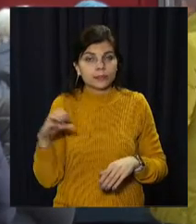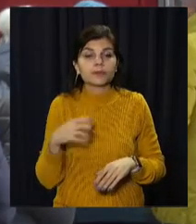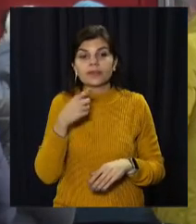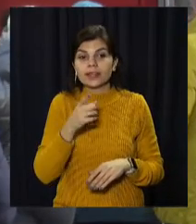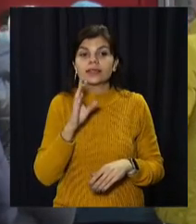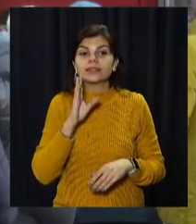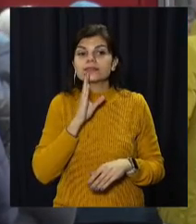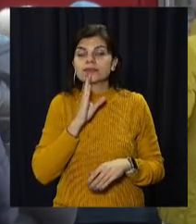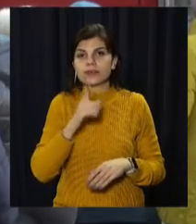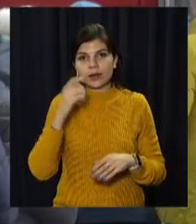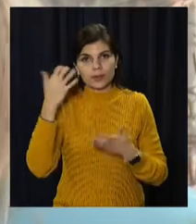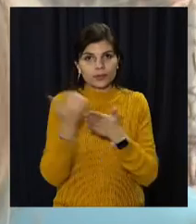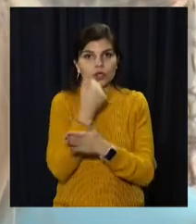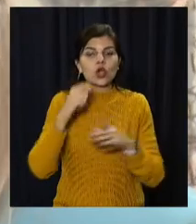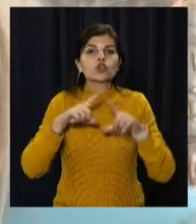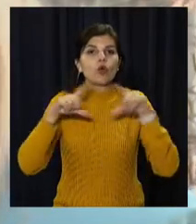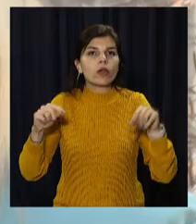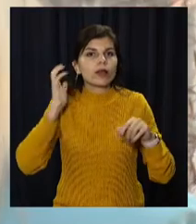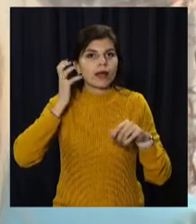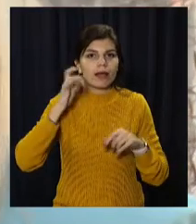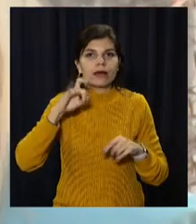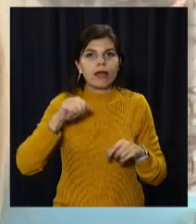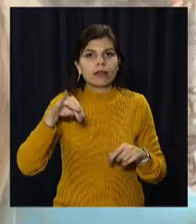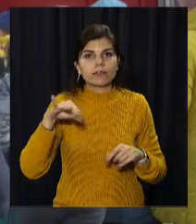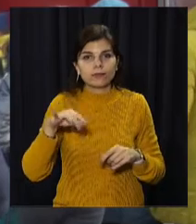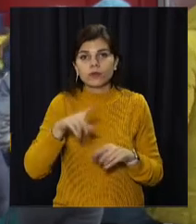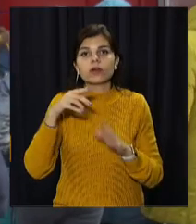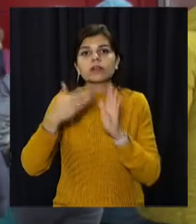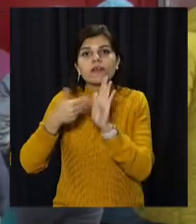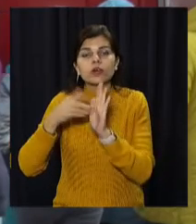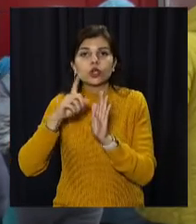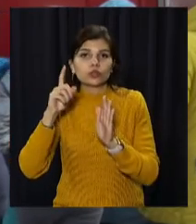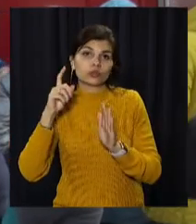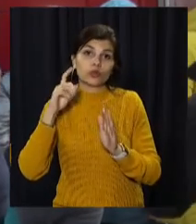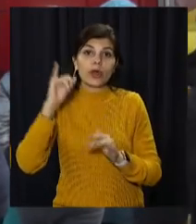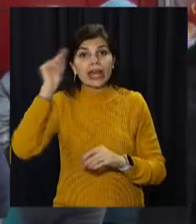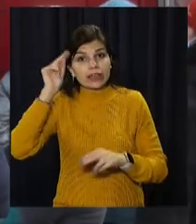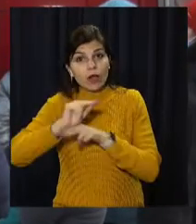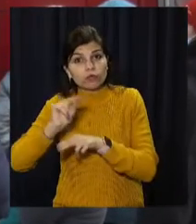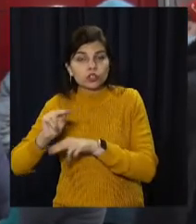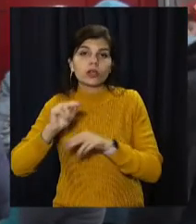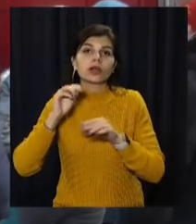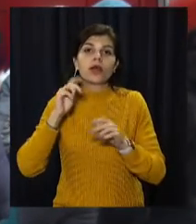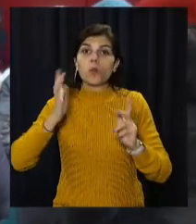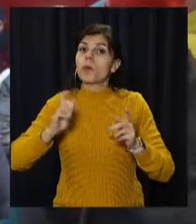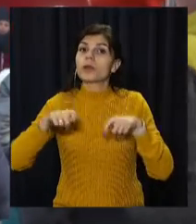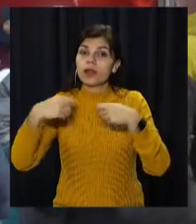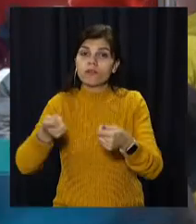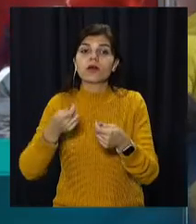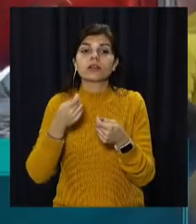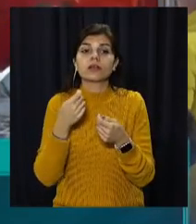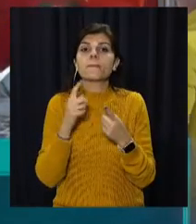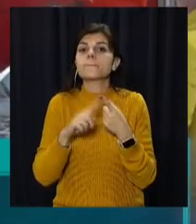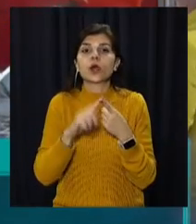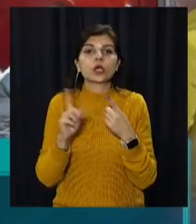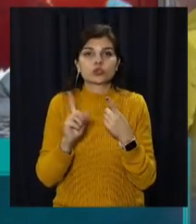радіо». Каже, воно покликане і навчати, і розважати. Будуть передавати, по-перше, правила поведінки